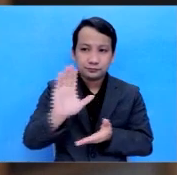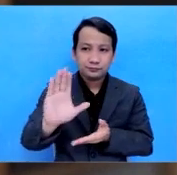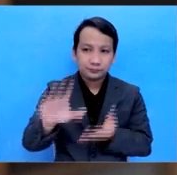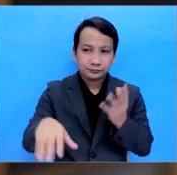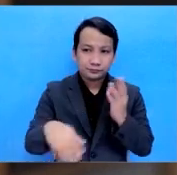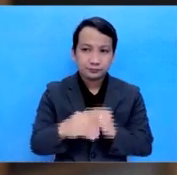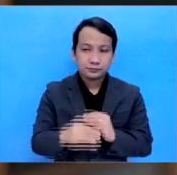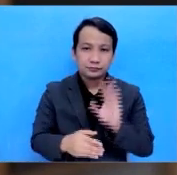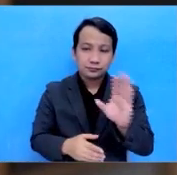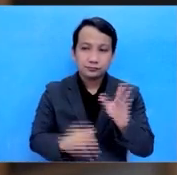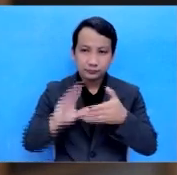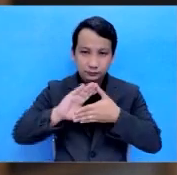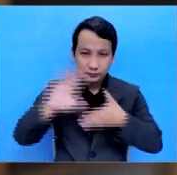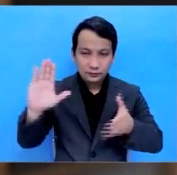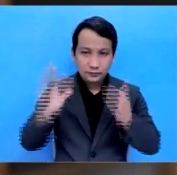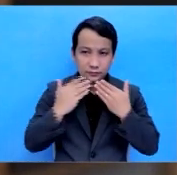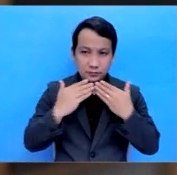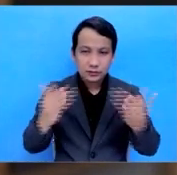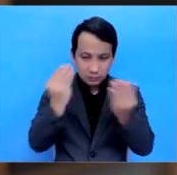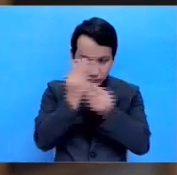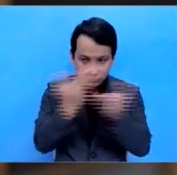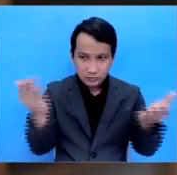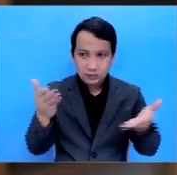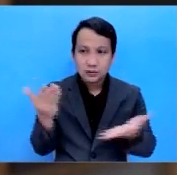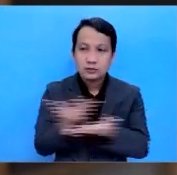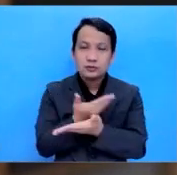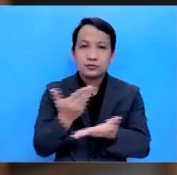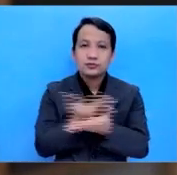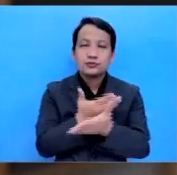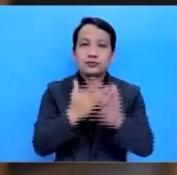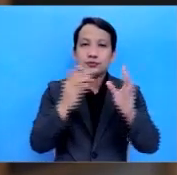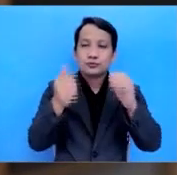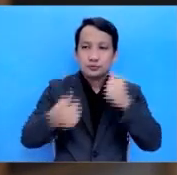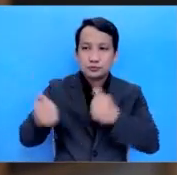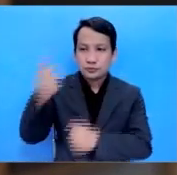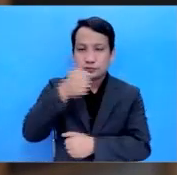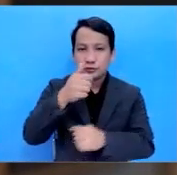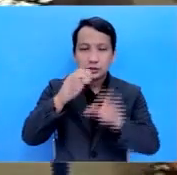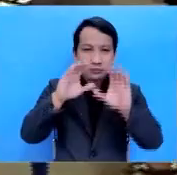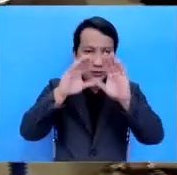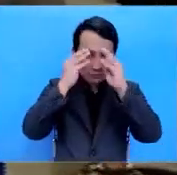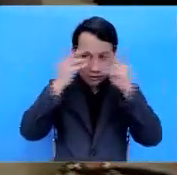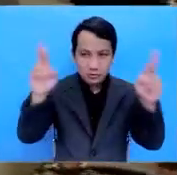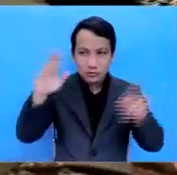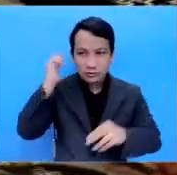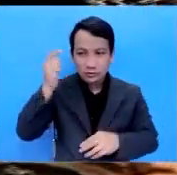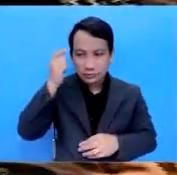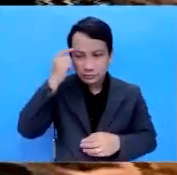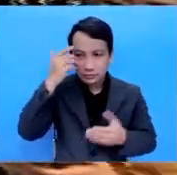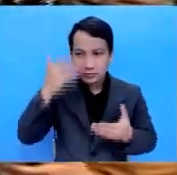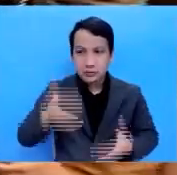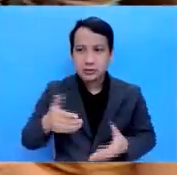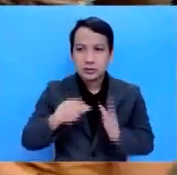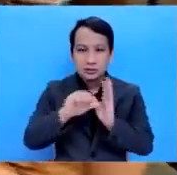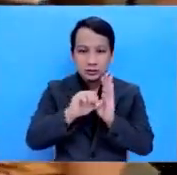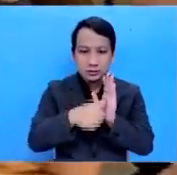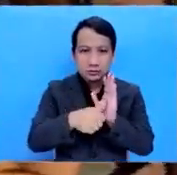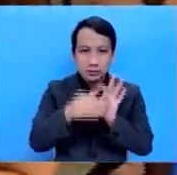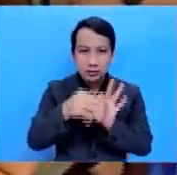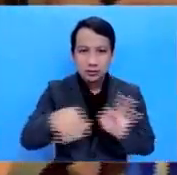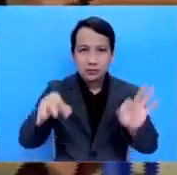ng virtual greeting para sa mga bagong halal na alkalde at gobernador. Ipinunto rin ni PBBM